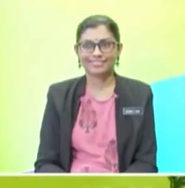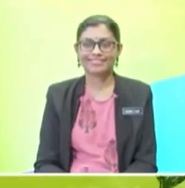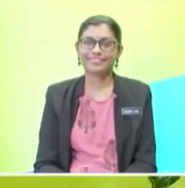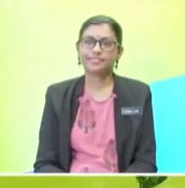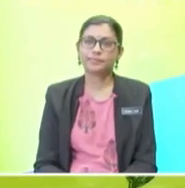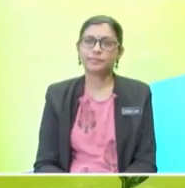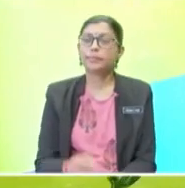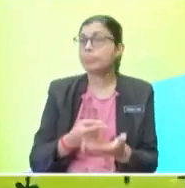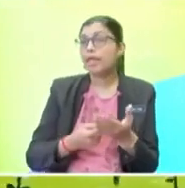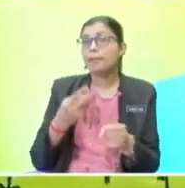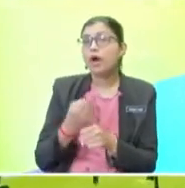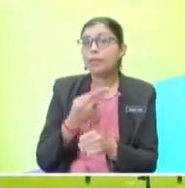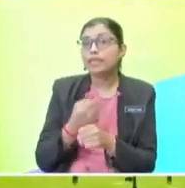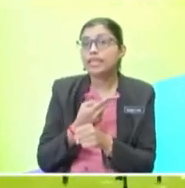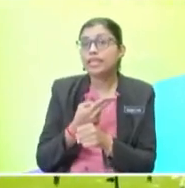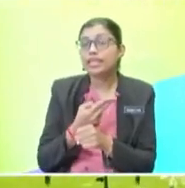Apakah hobi dia?